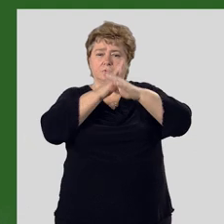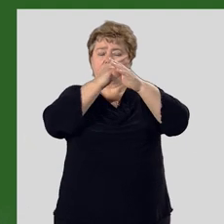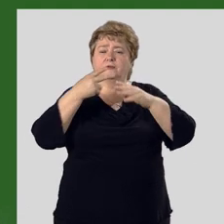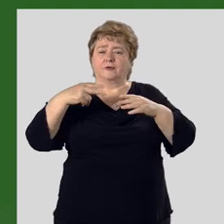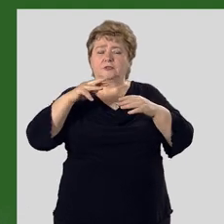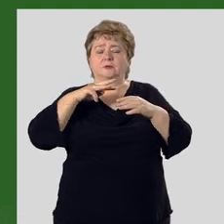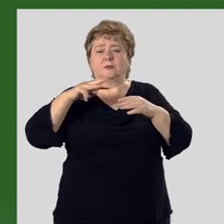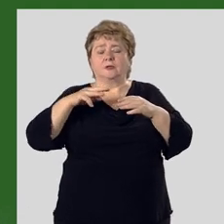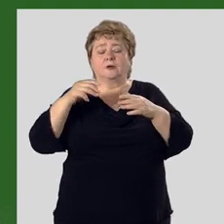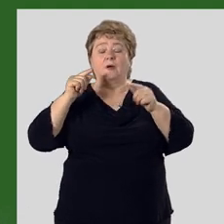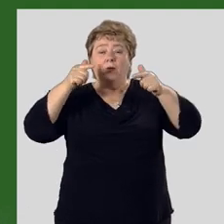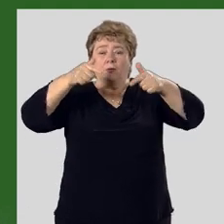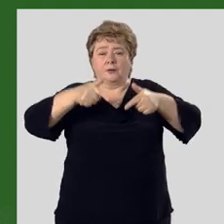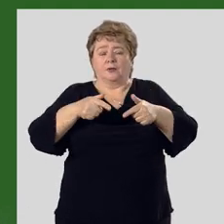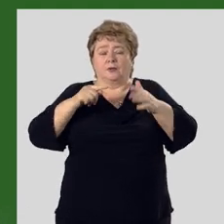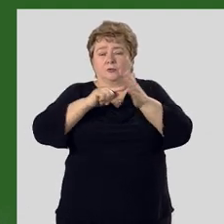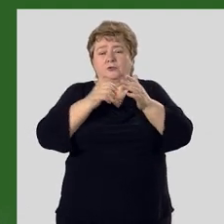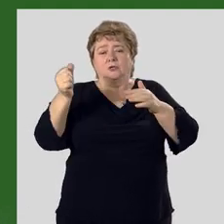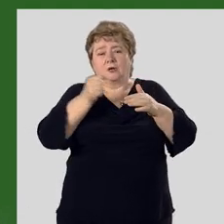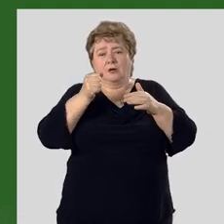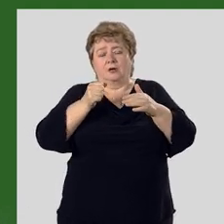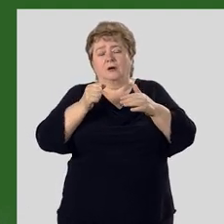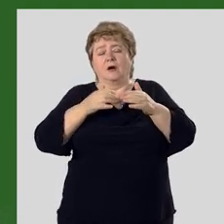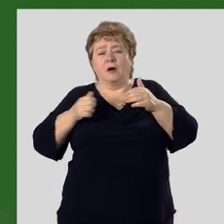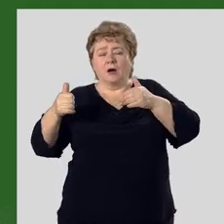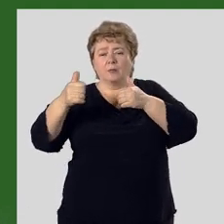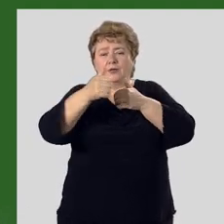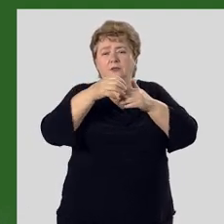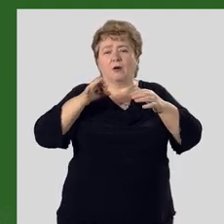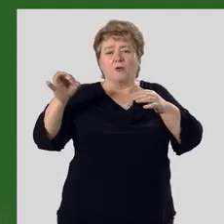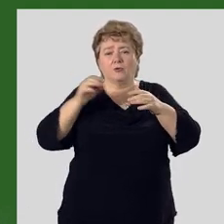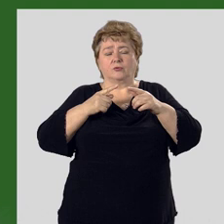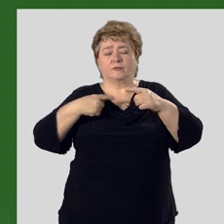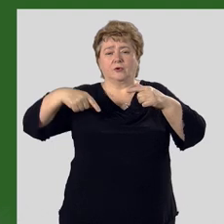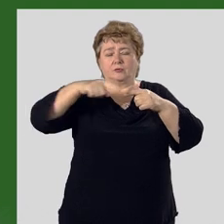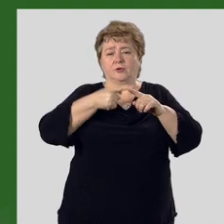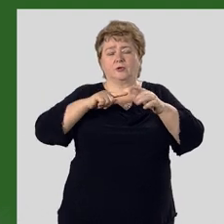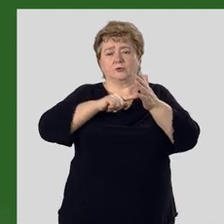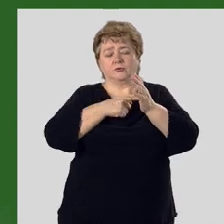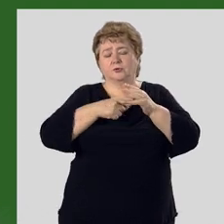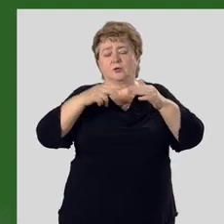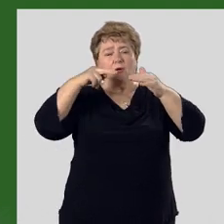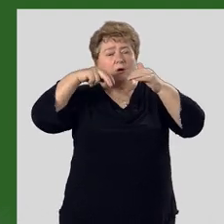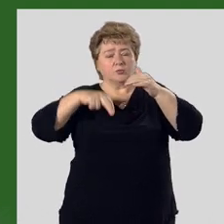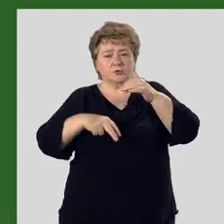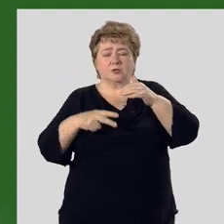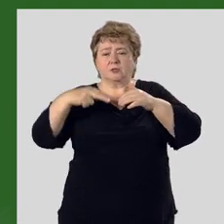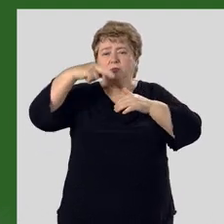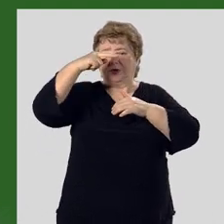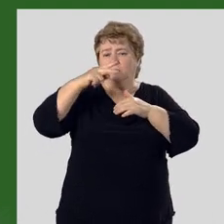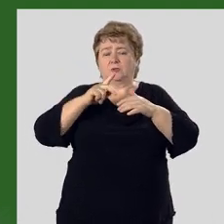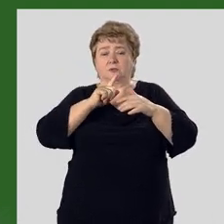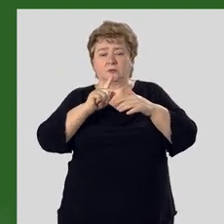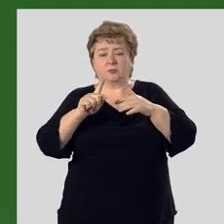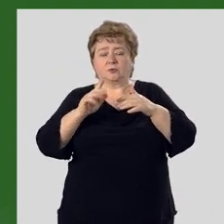20 метров, мы окажемся в точке А. Обойдя остров вокруг этой точки, не опускаясь и не